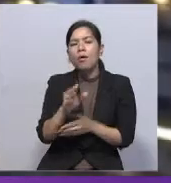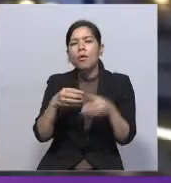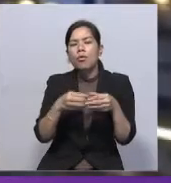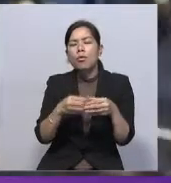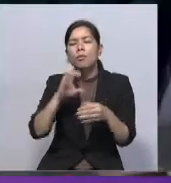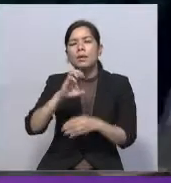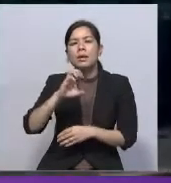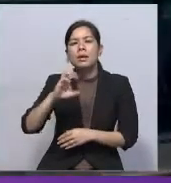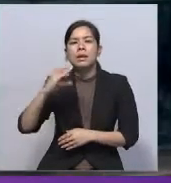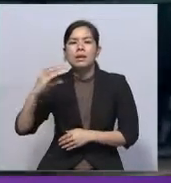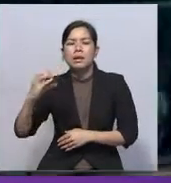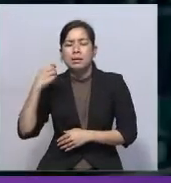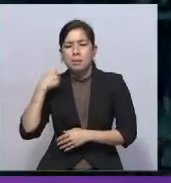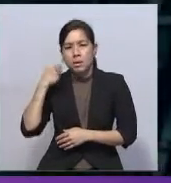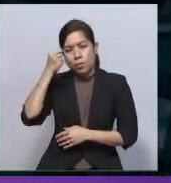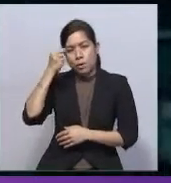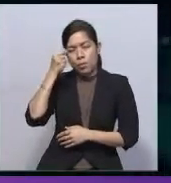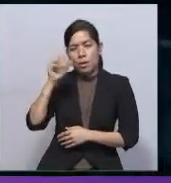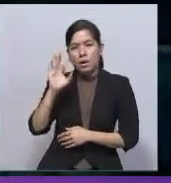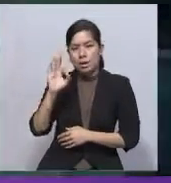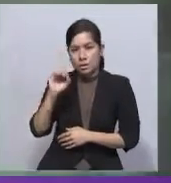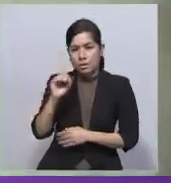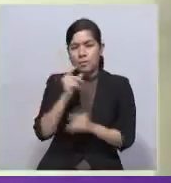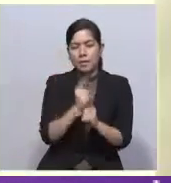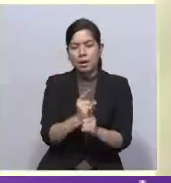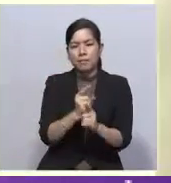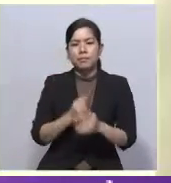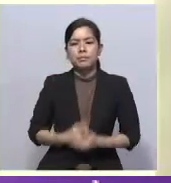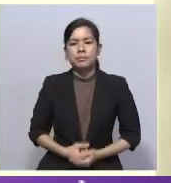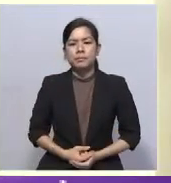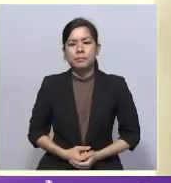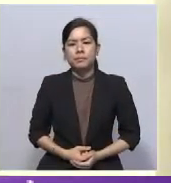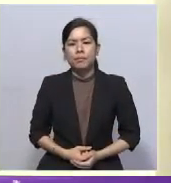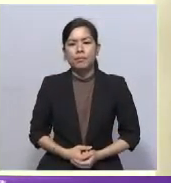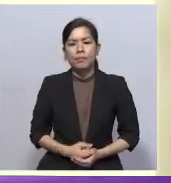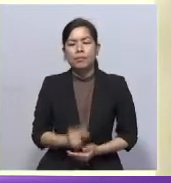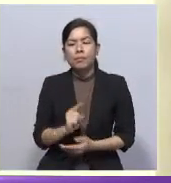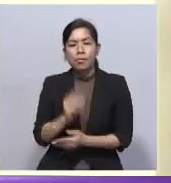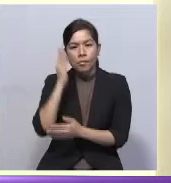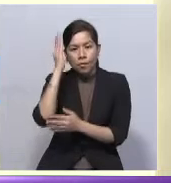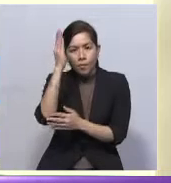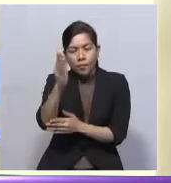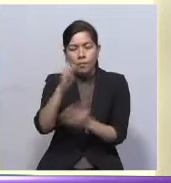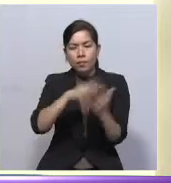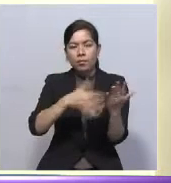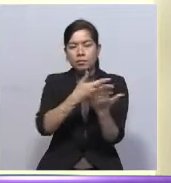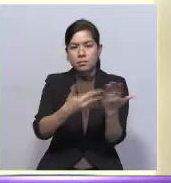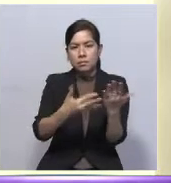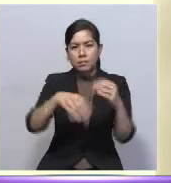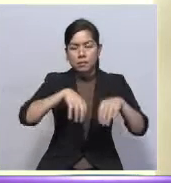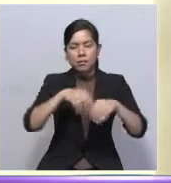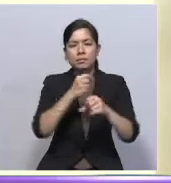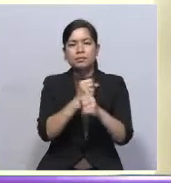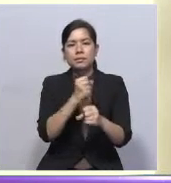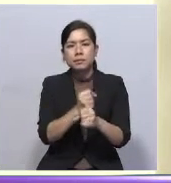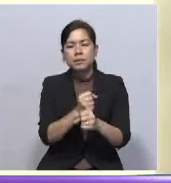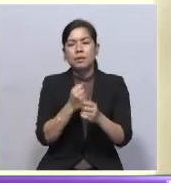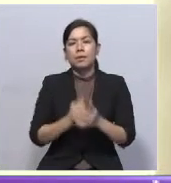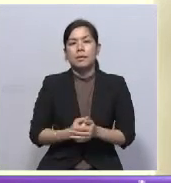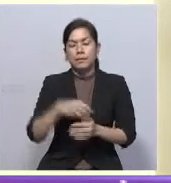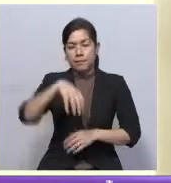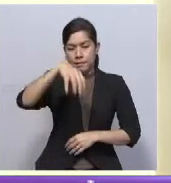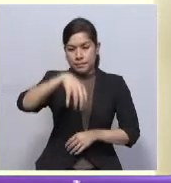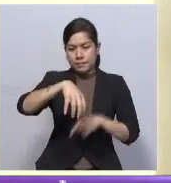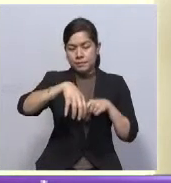EEC ภายใน90วัน แล้วงานต่อไปเนี่ยที่จะทำต่อทางสำนักงานก็